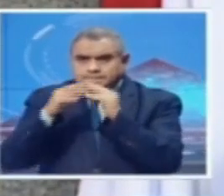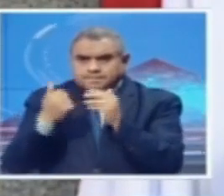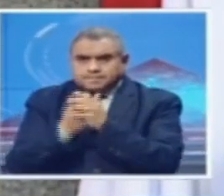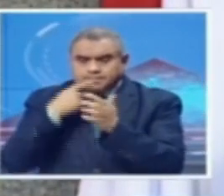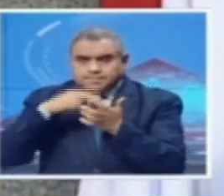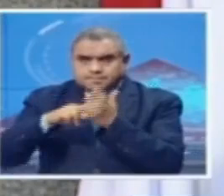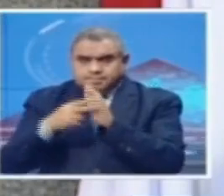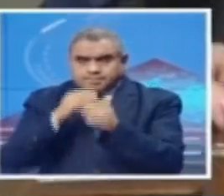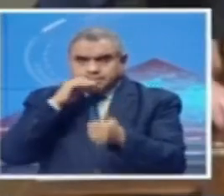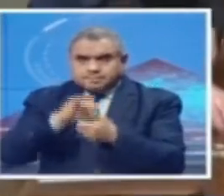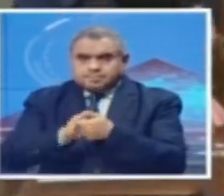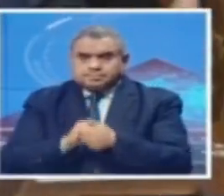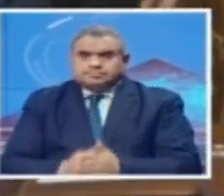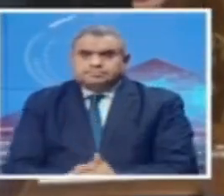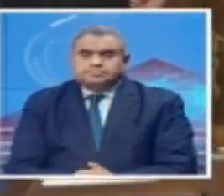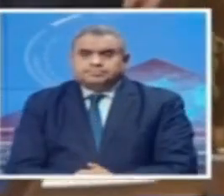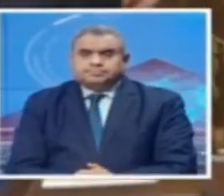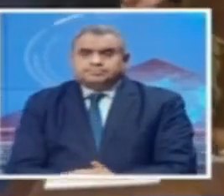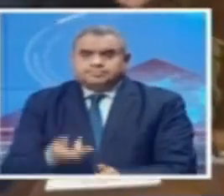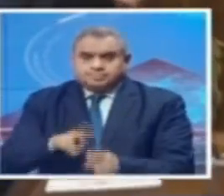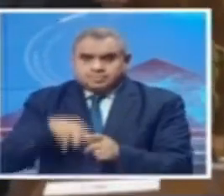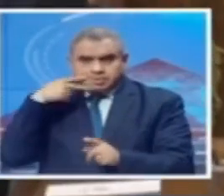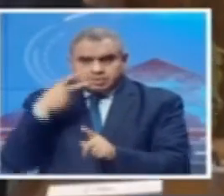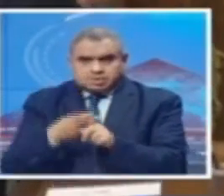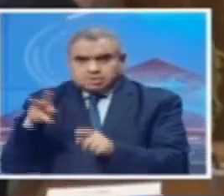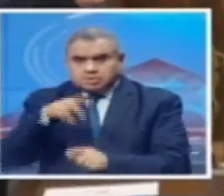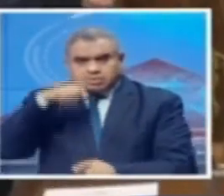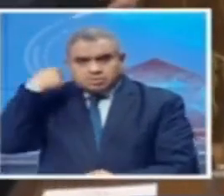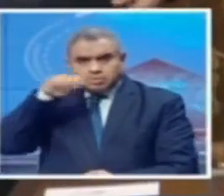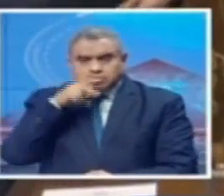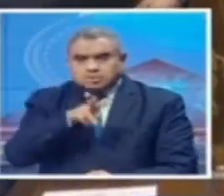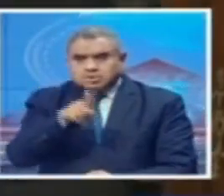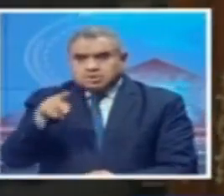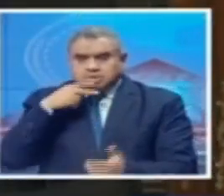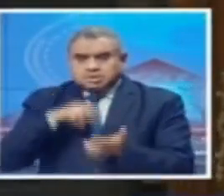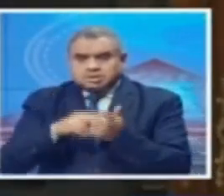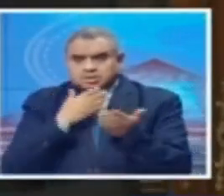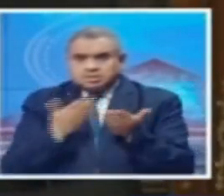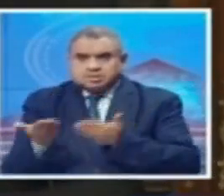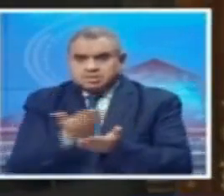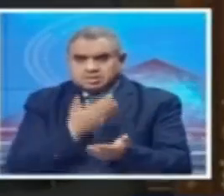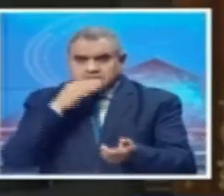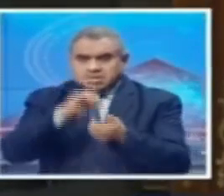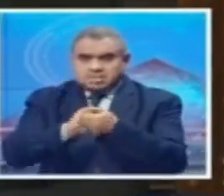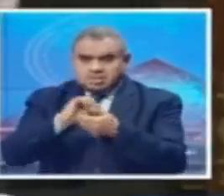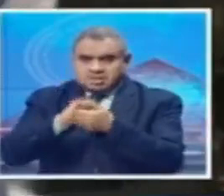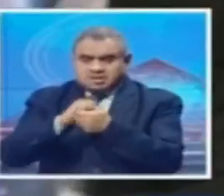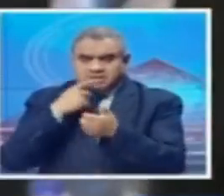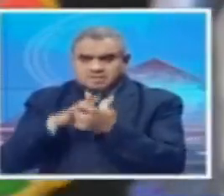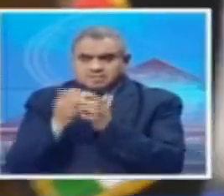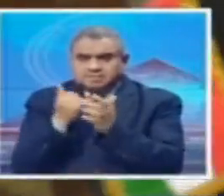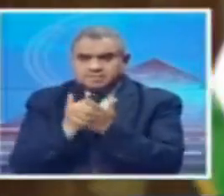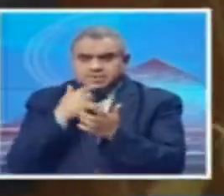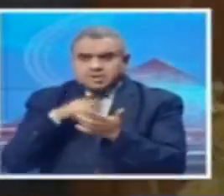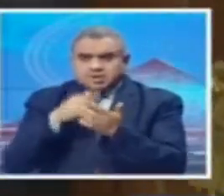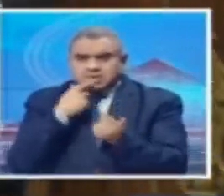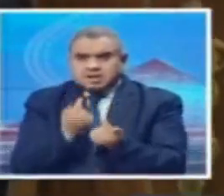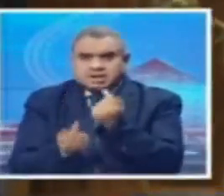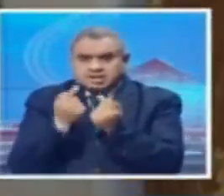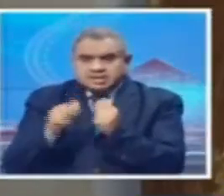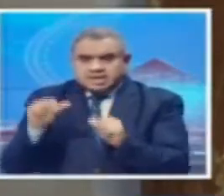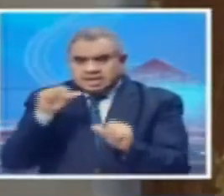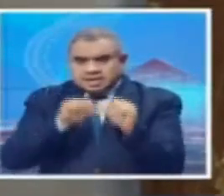مصر الغاز السائل. وكان الوزيران قد وقع عددا من الاتفاقيات في مجال التعاون الإنمائي والزراعي بين